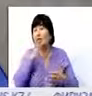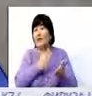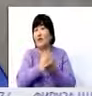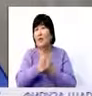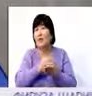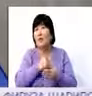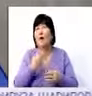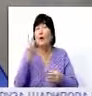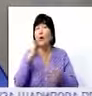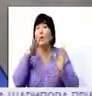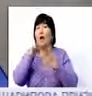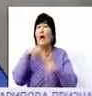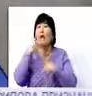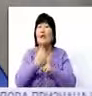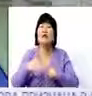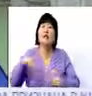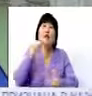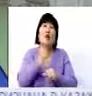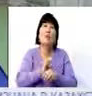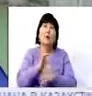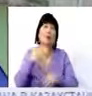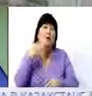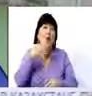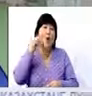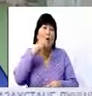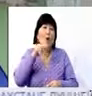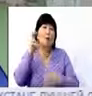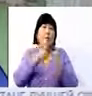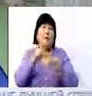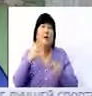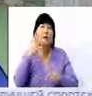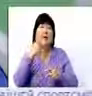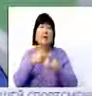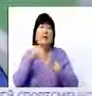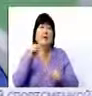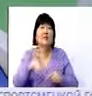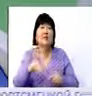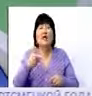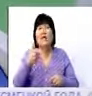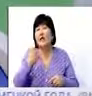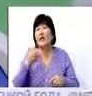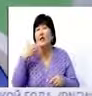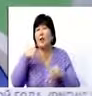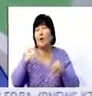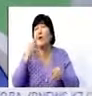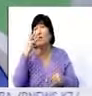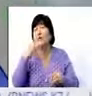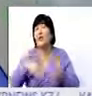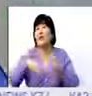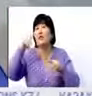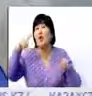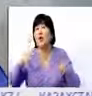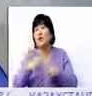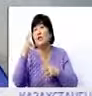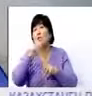работы, в тройке лидеров страны по производству риса. У предприятия 5500 гектаров посевных площадей, 3